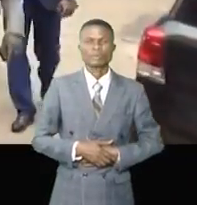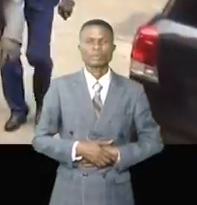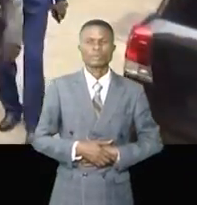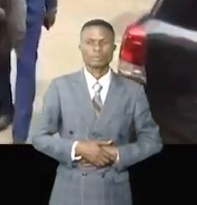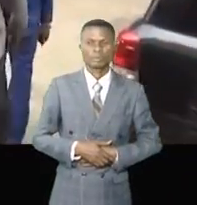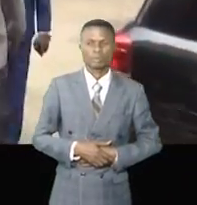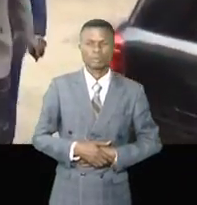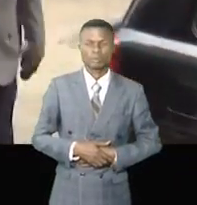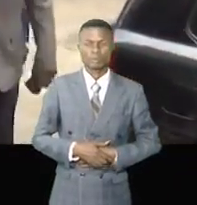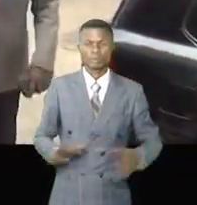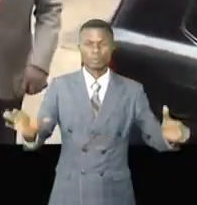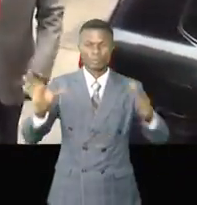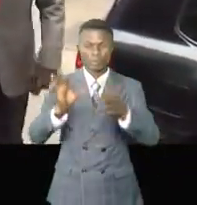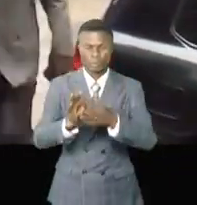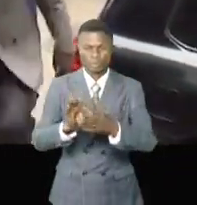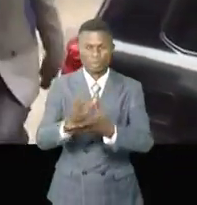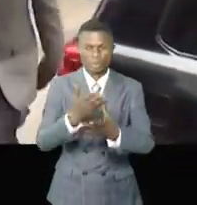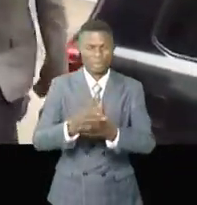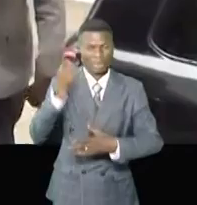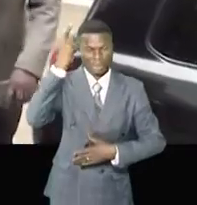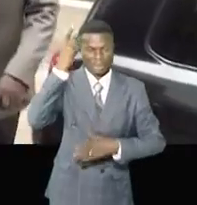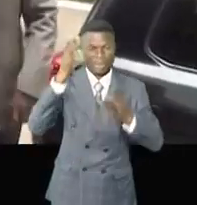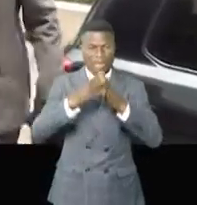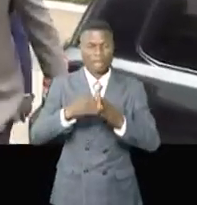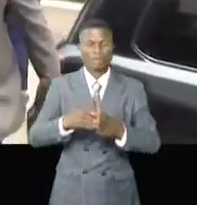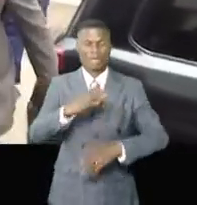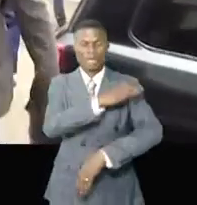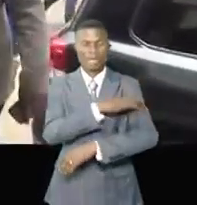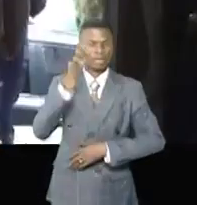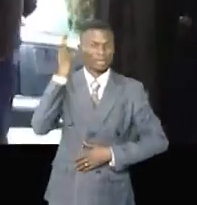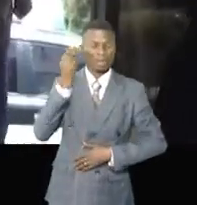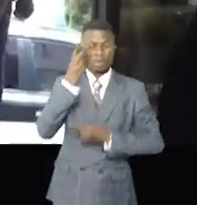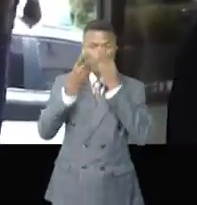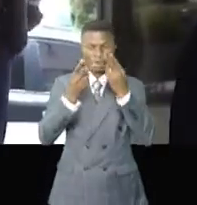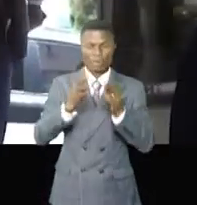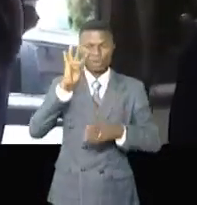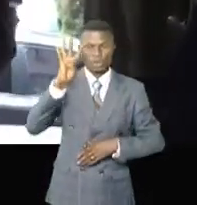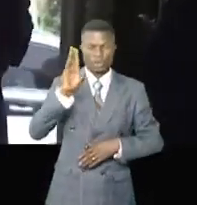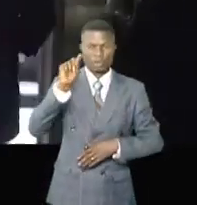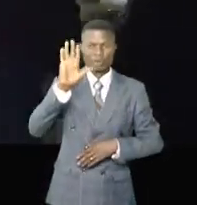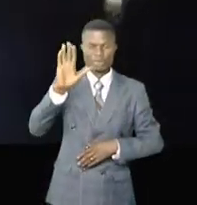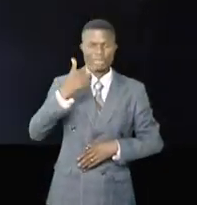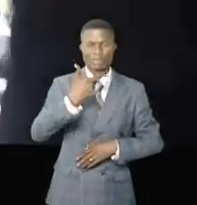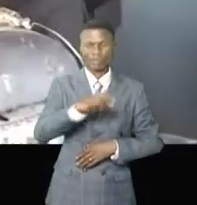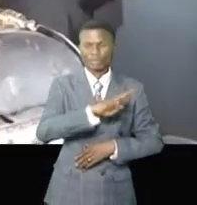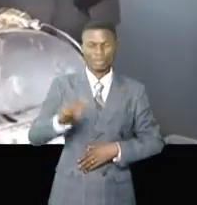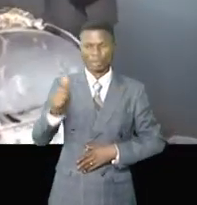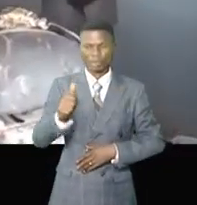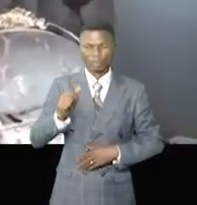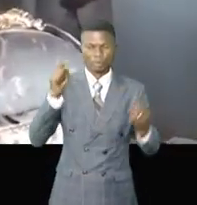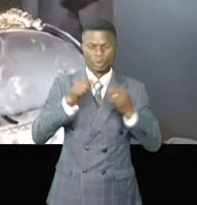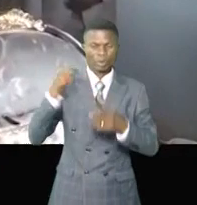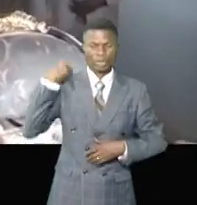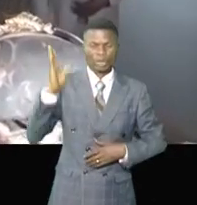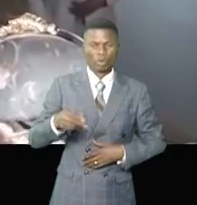Les relations bilatérales entre Kinshasa et Nairobi sont au beau fixe. En témoigne cette visite effectuée ce jeudi 25 février 2021 auprès du gouverneur